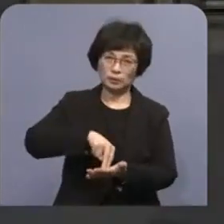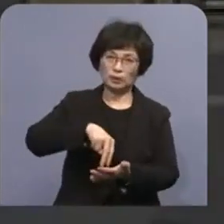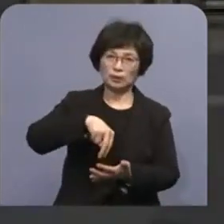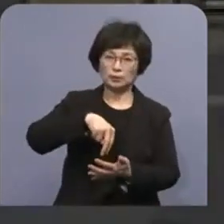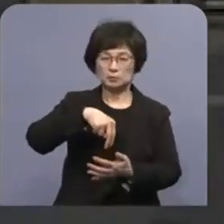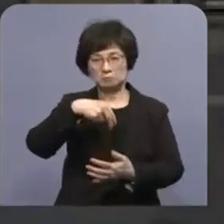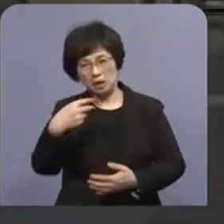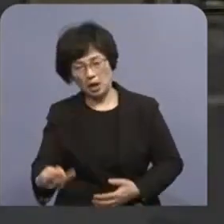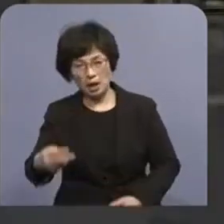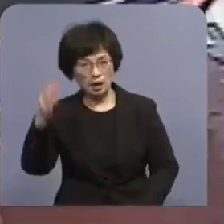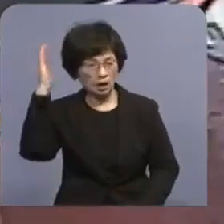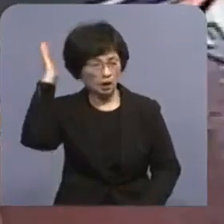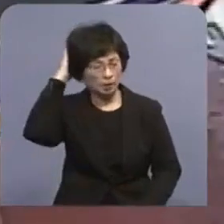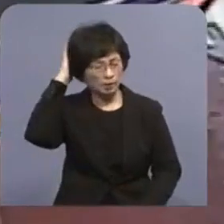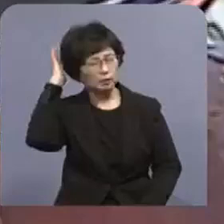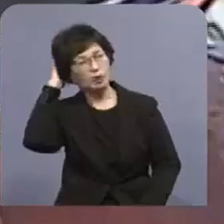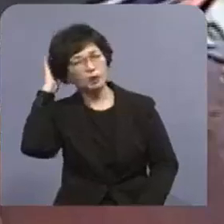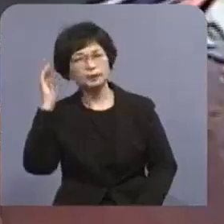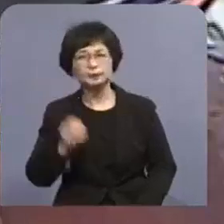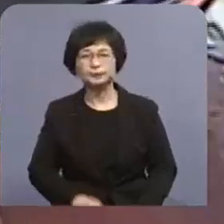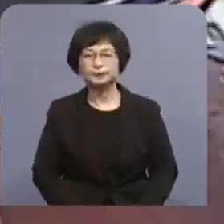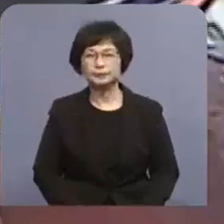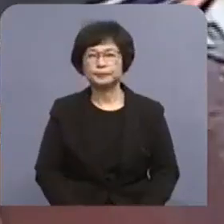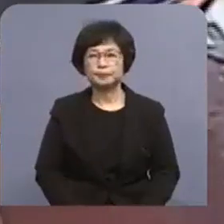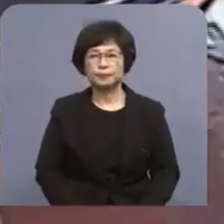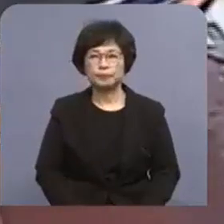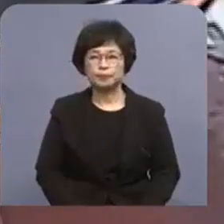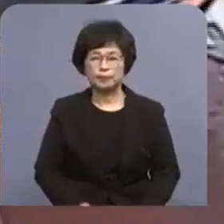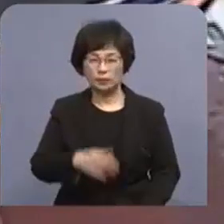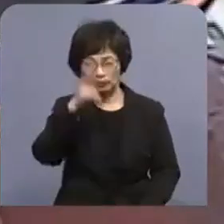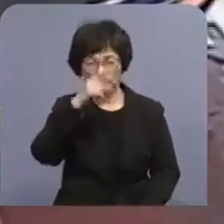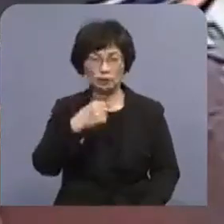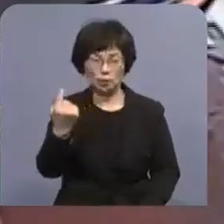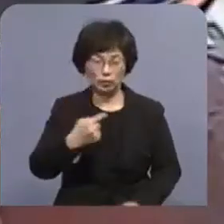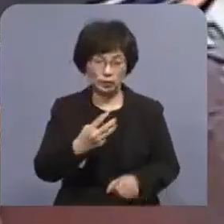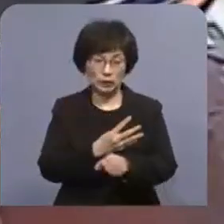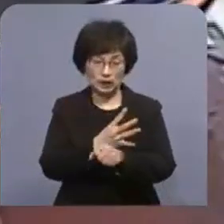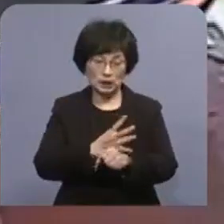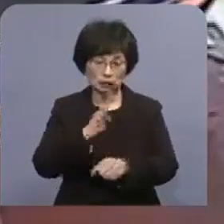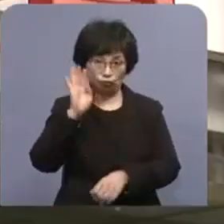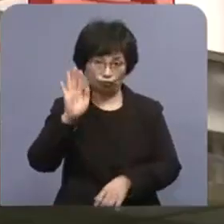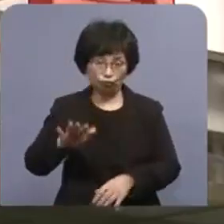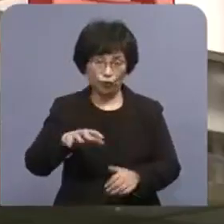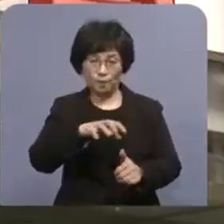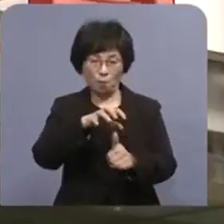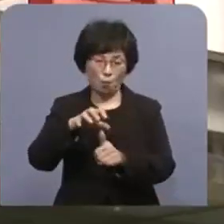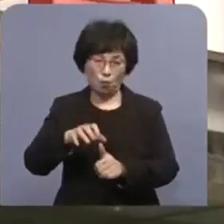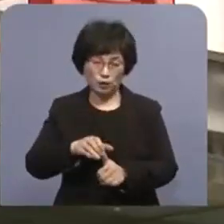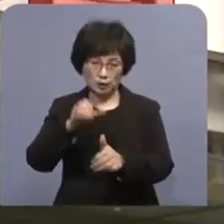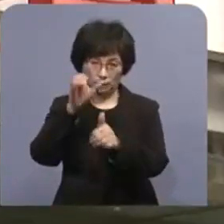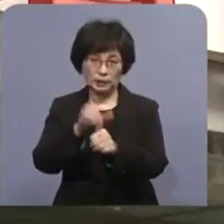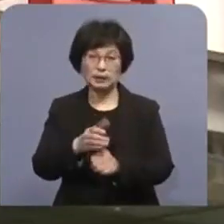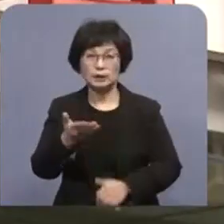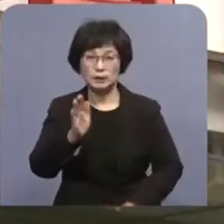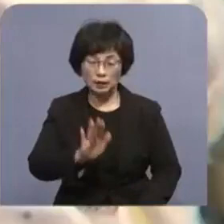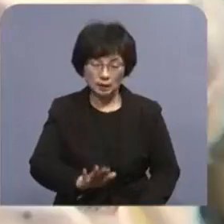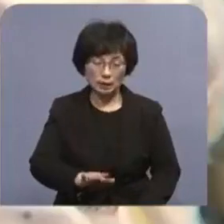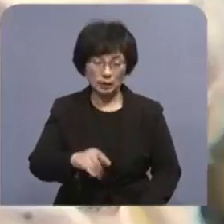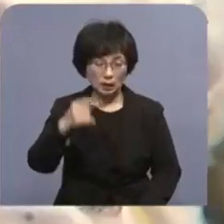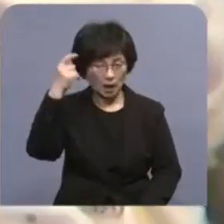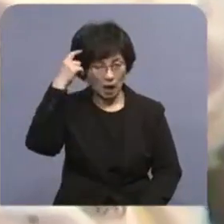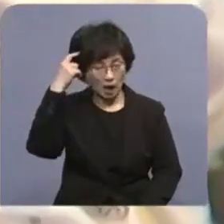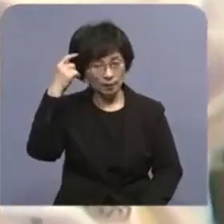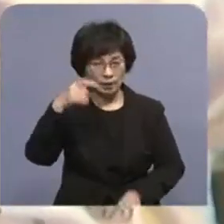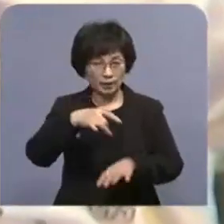뒷유리에 머리를 부딪칩니다 그러고는 지구대에 온지 4시간 뒤에 보호자에게 인계됐지만 두개골